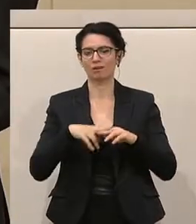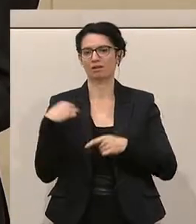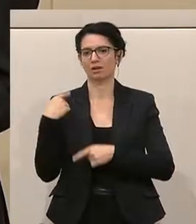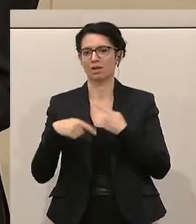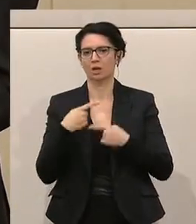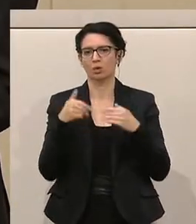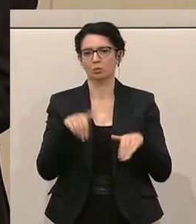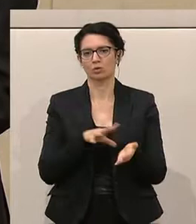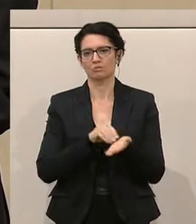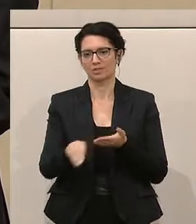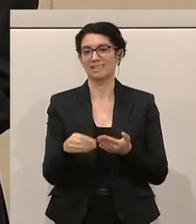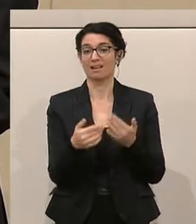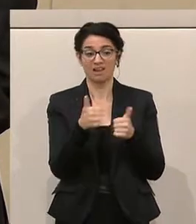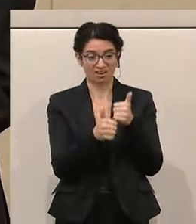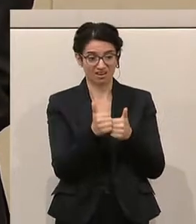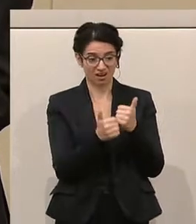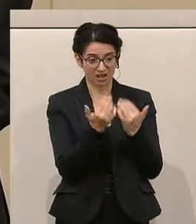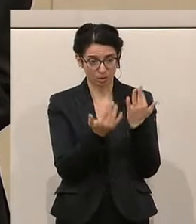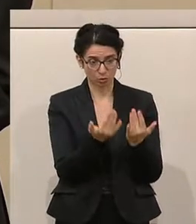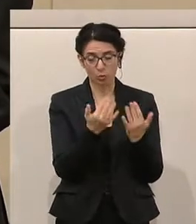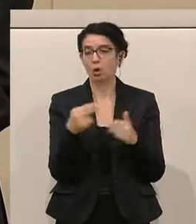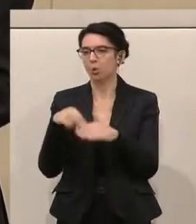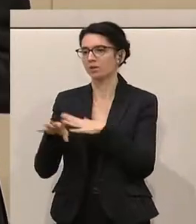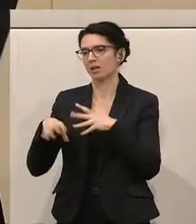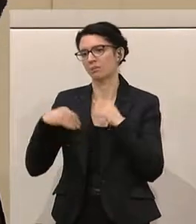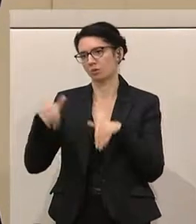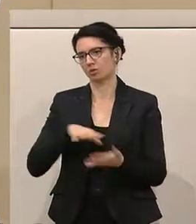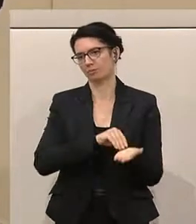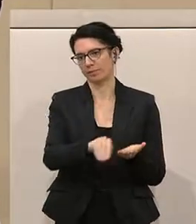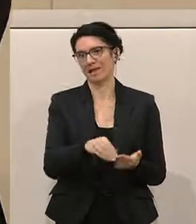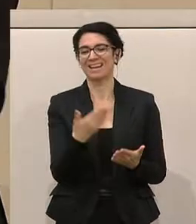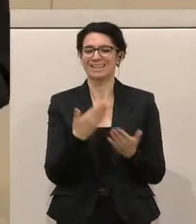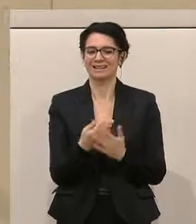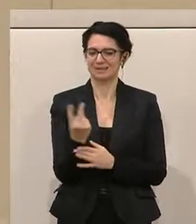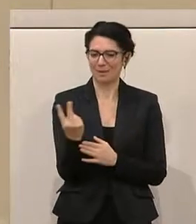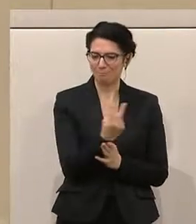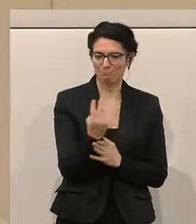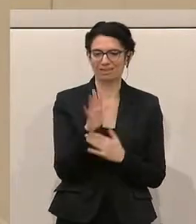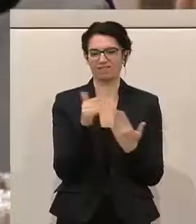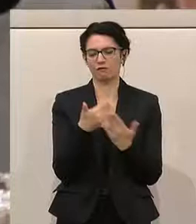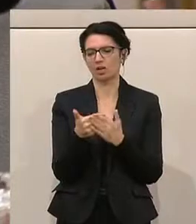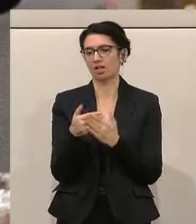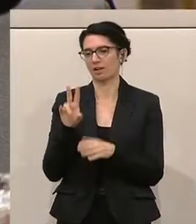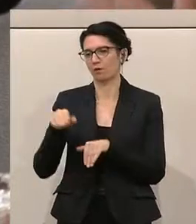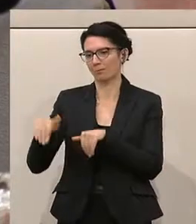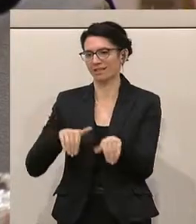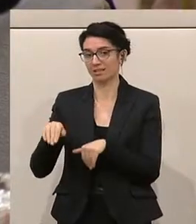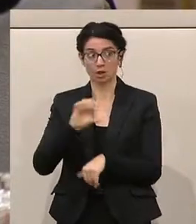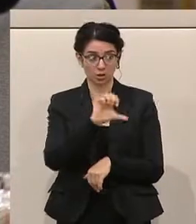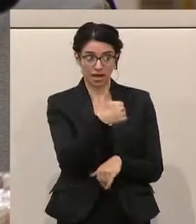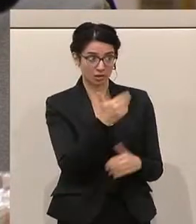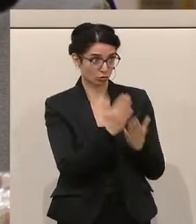belasten und die Rechnung wieder die Unternehmer in diesem Land zahlen. Deshalb sind beide Vorschläge des Herrn Minister, und dem ersten haben Sie ja